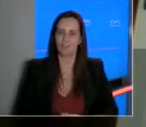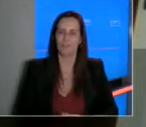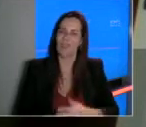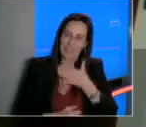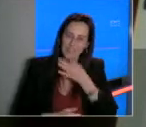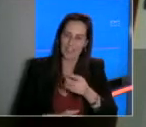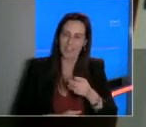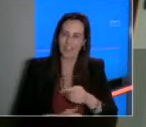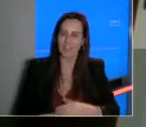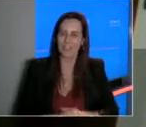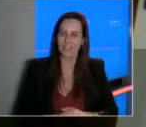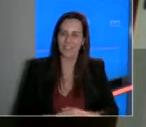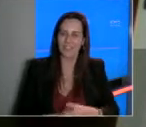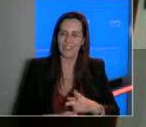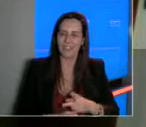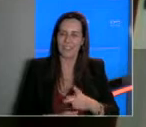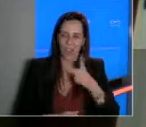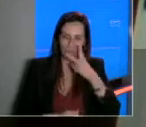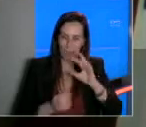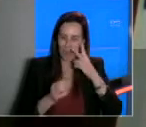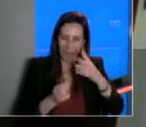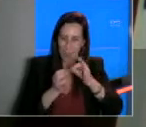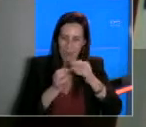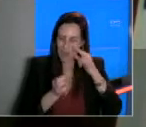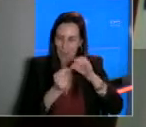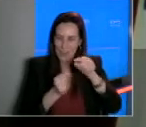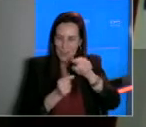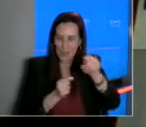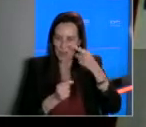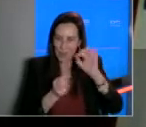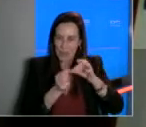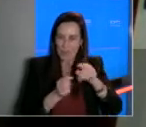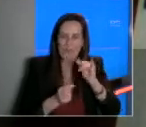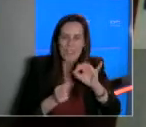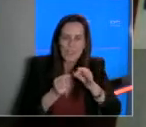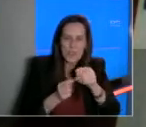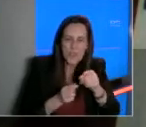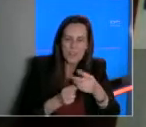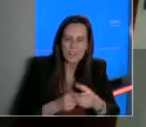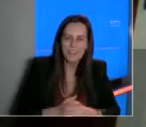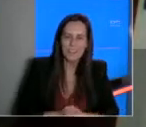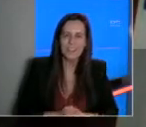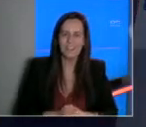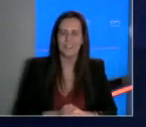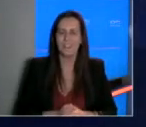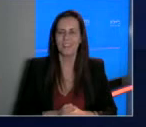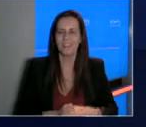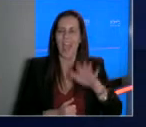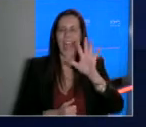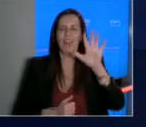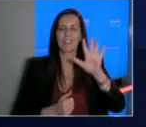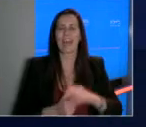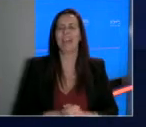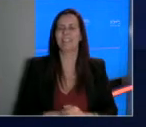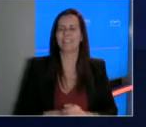יפה, יפה. אתה רואה את השום, אתה רואה את השום? אני רואה, כן, אני רואה את השום על החנוכיה, חשבתי, מה זה במקום נרות שם? חמסה,